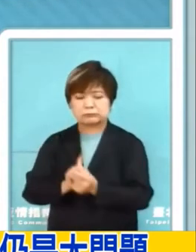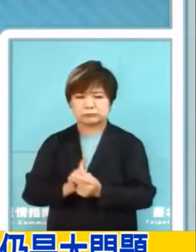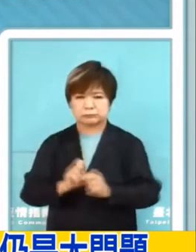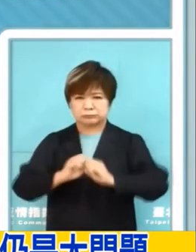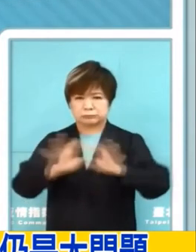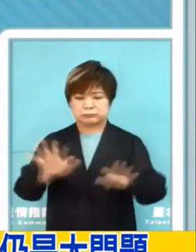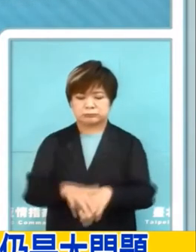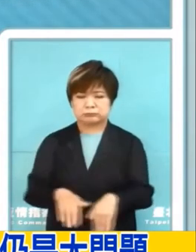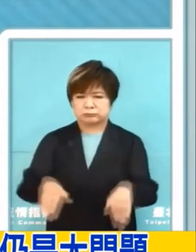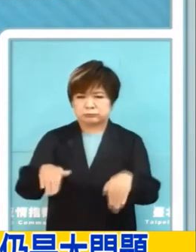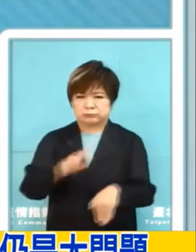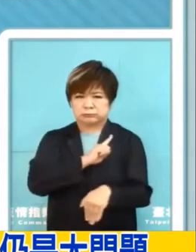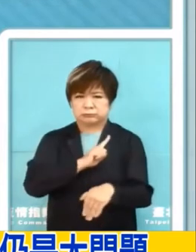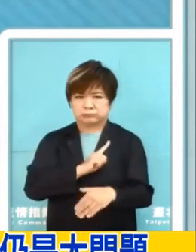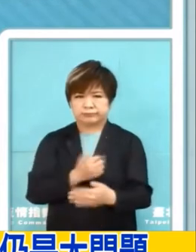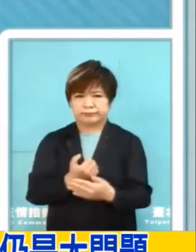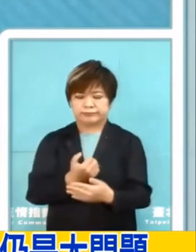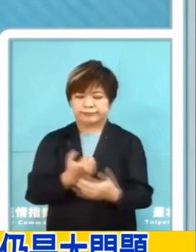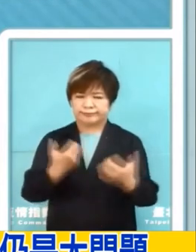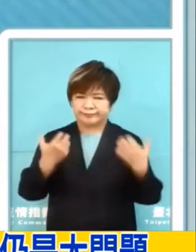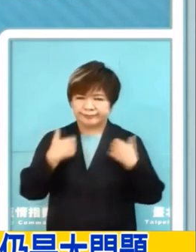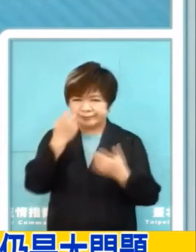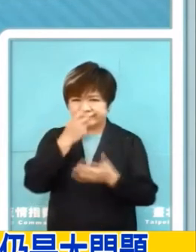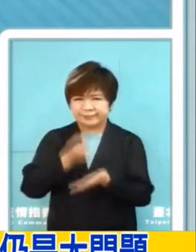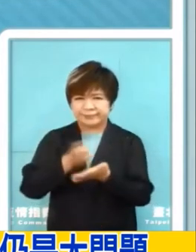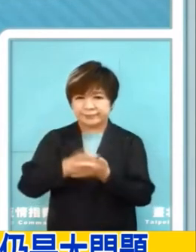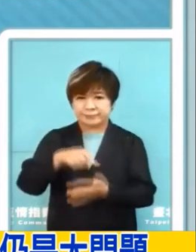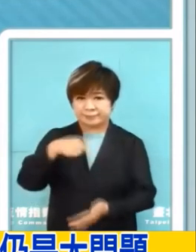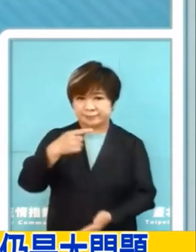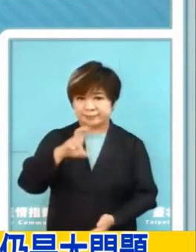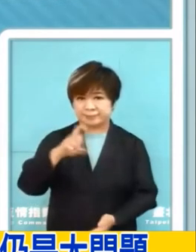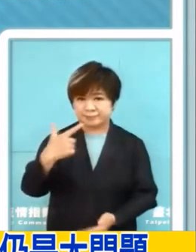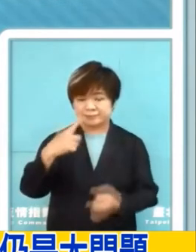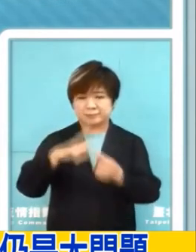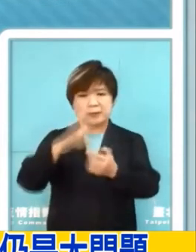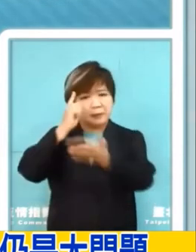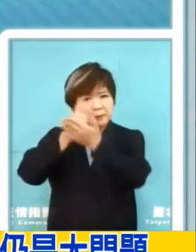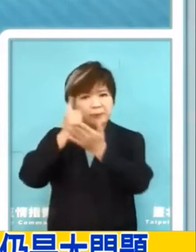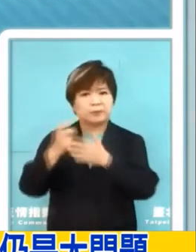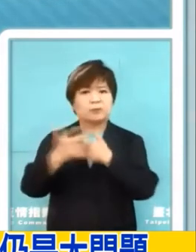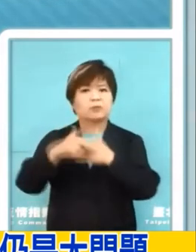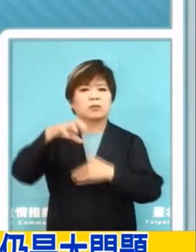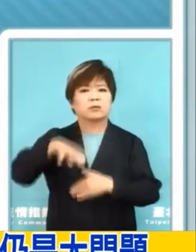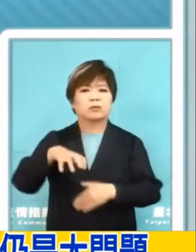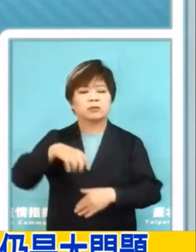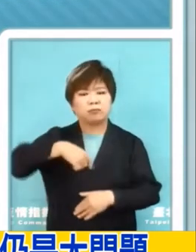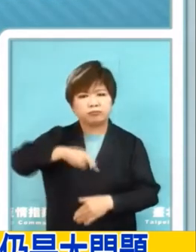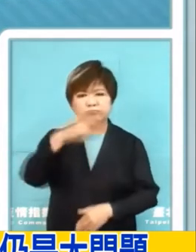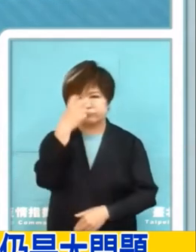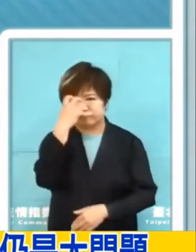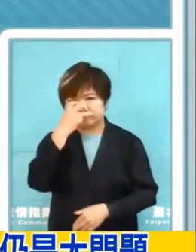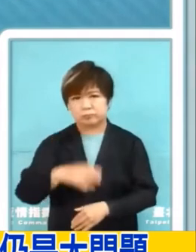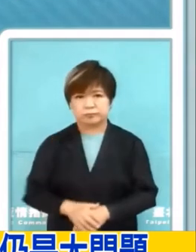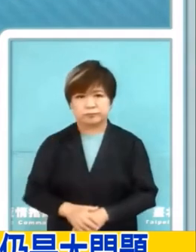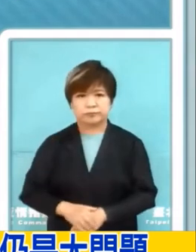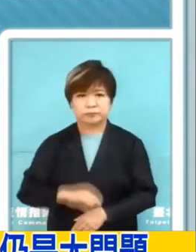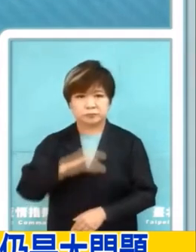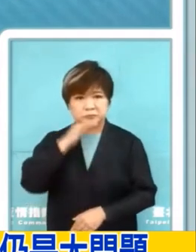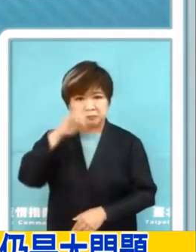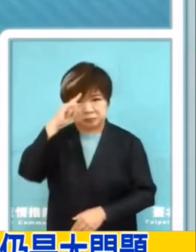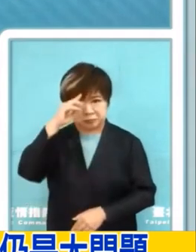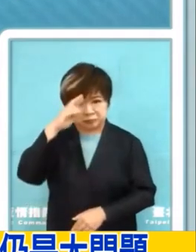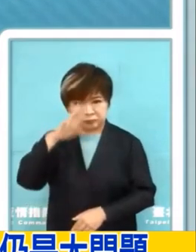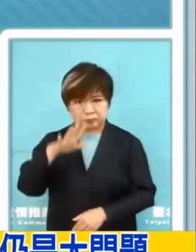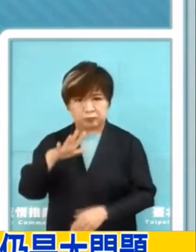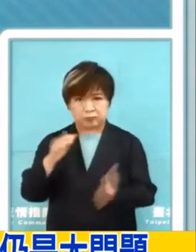的大概还有176人，这我们每天卫生局会去检查的，是要等到确定这个小朋